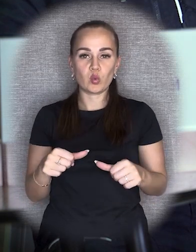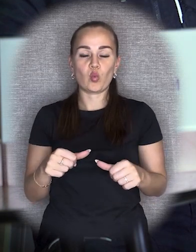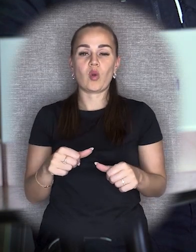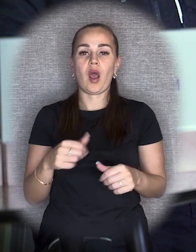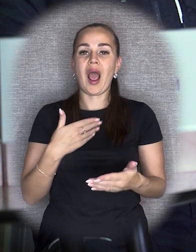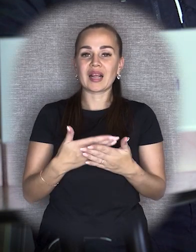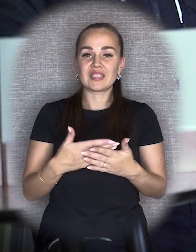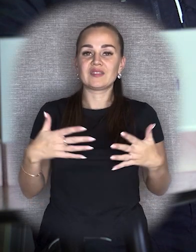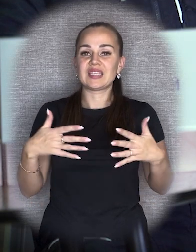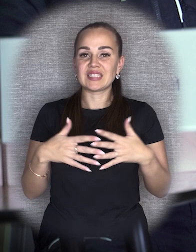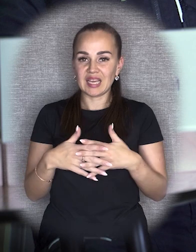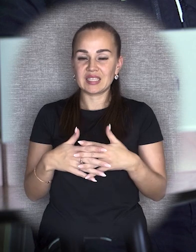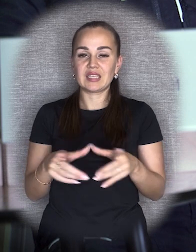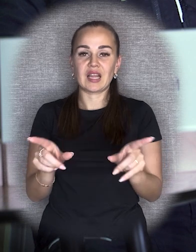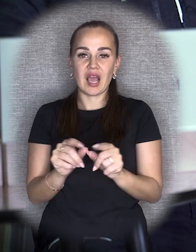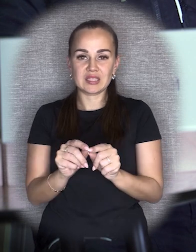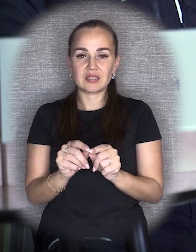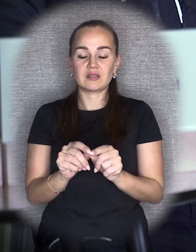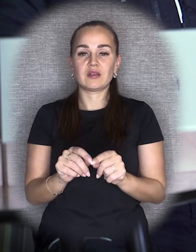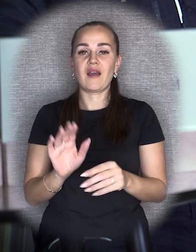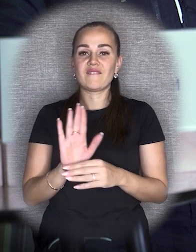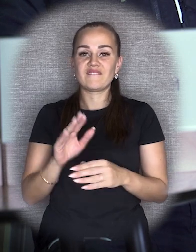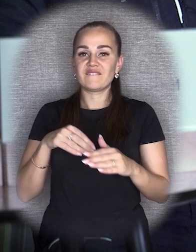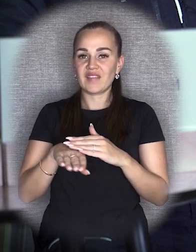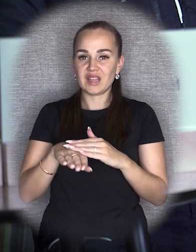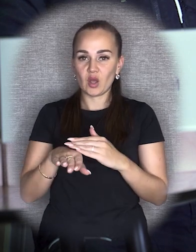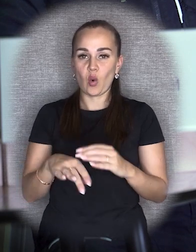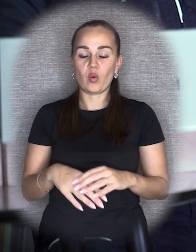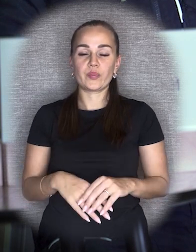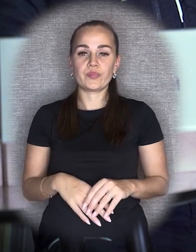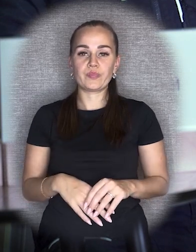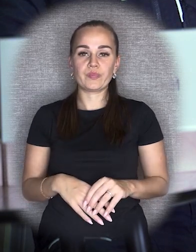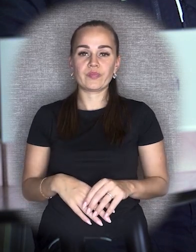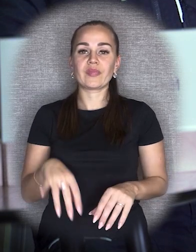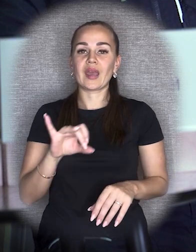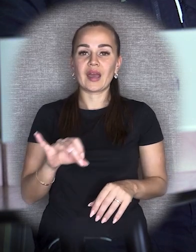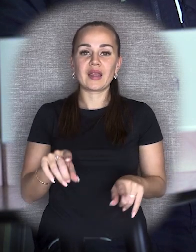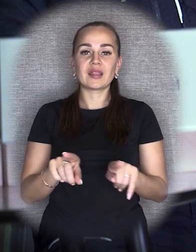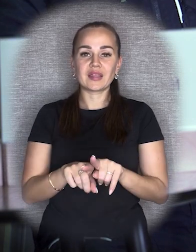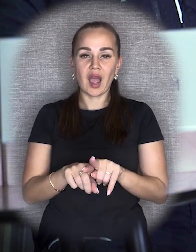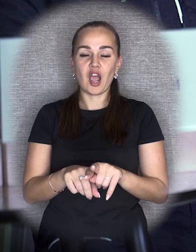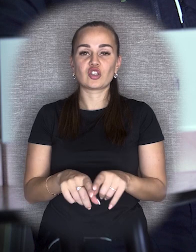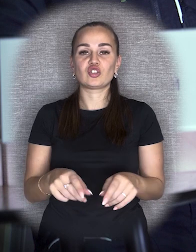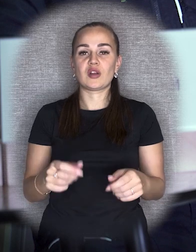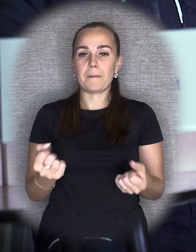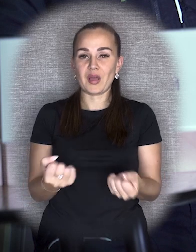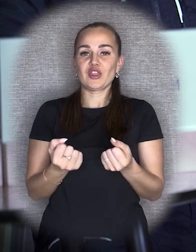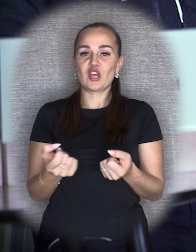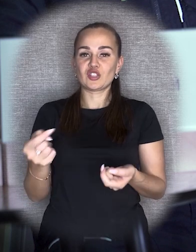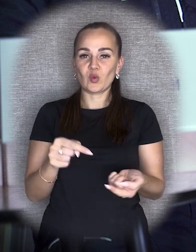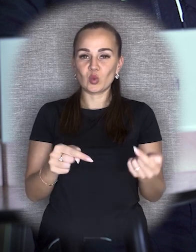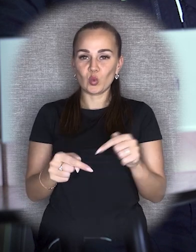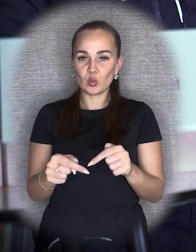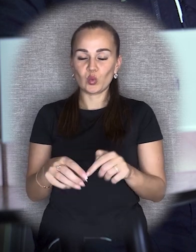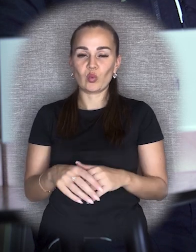скульптура активно соединена с видео и также поддерживают друг